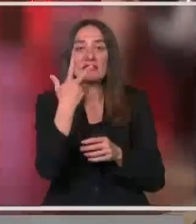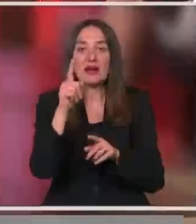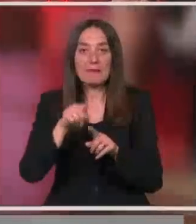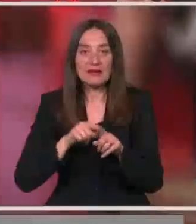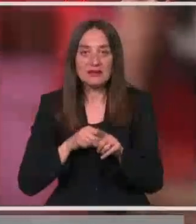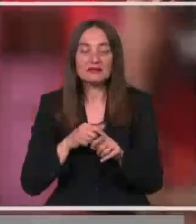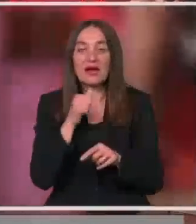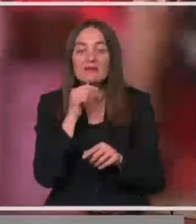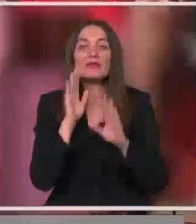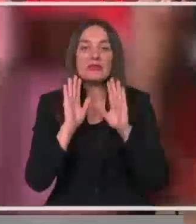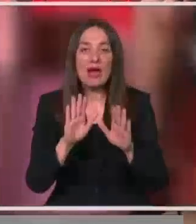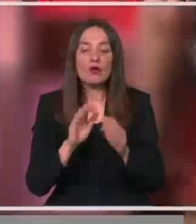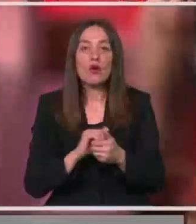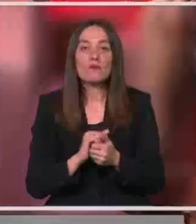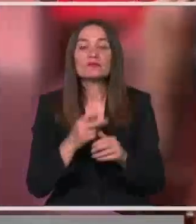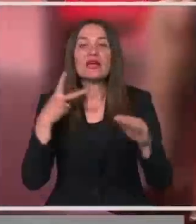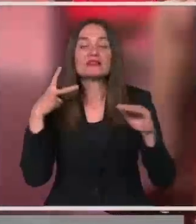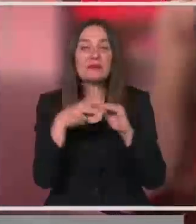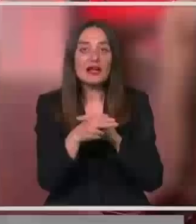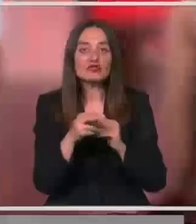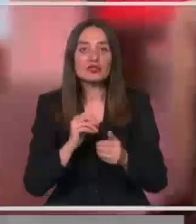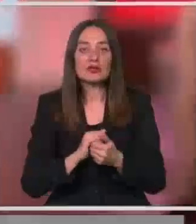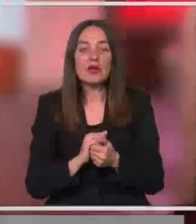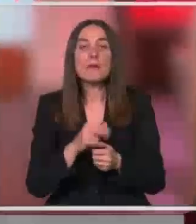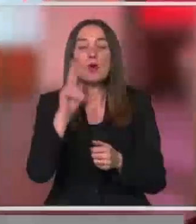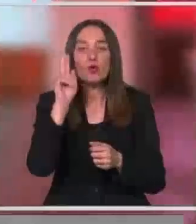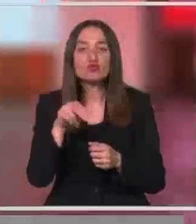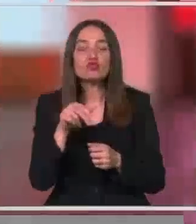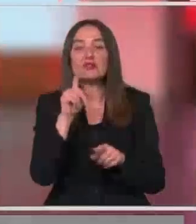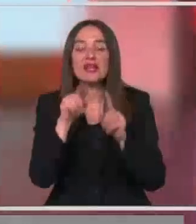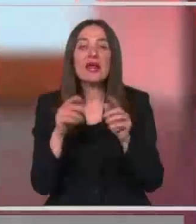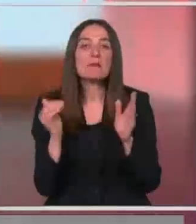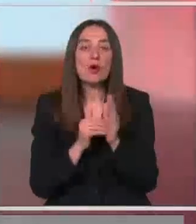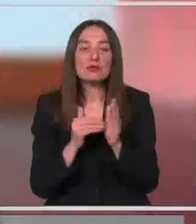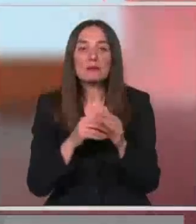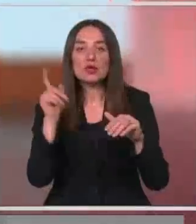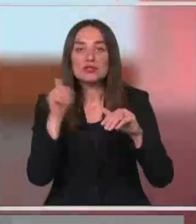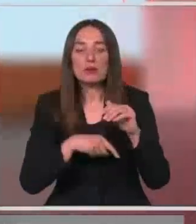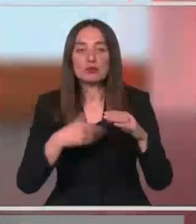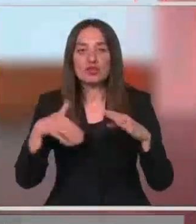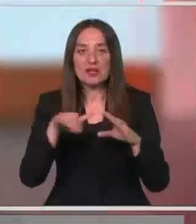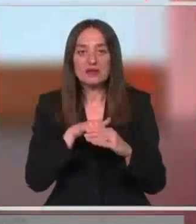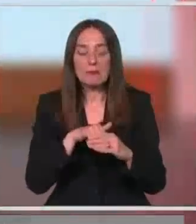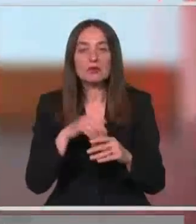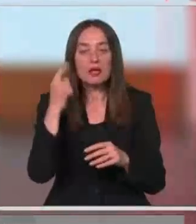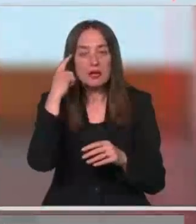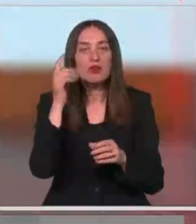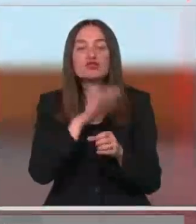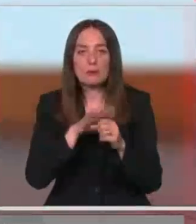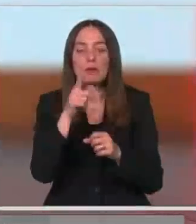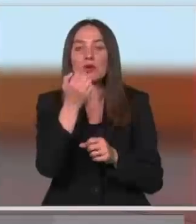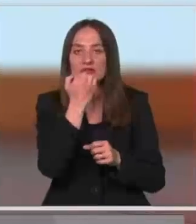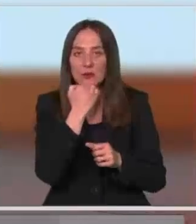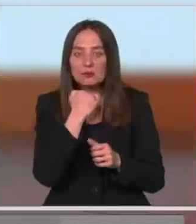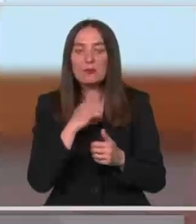meseca i tako sprečiti mogućnost ili potrebu za otpuštenjem zaposlenih. A inače, potpuno ste u pravu.